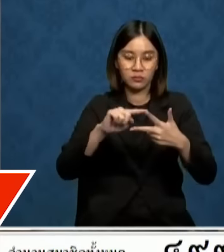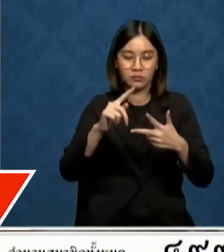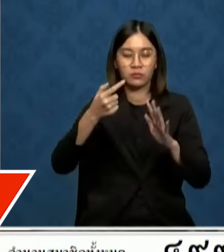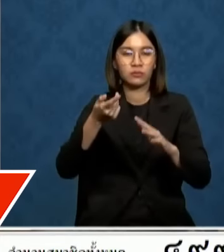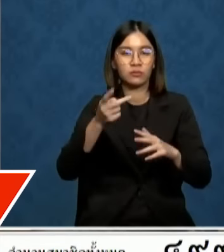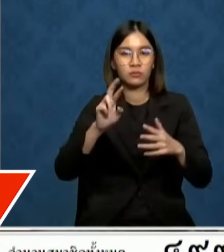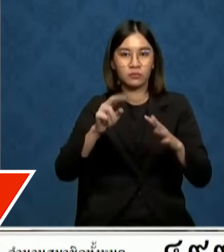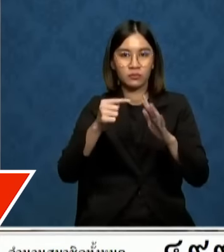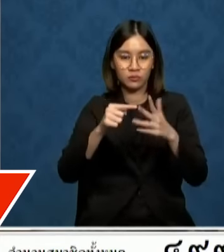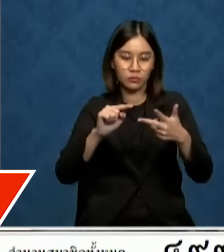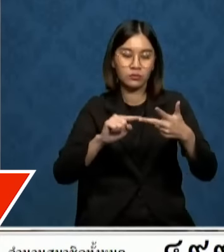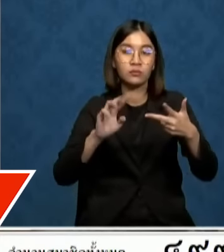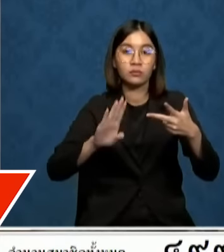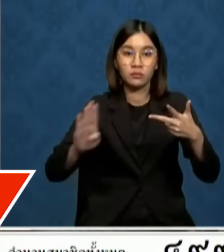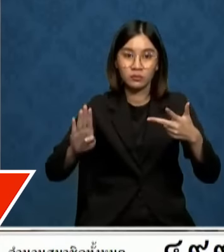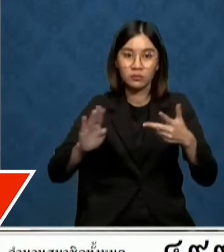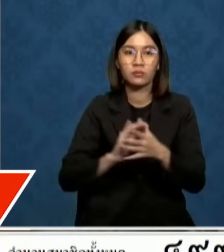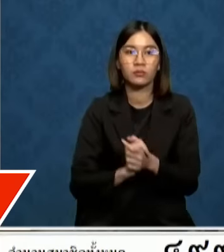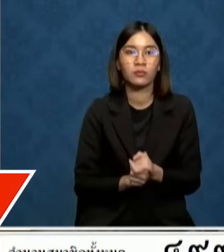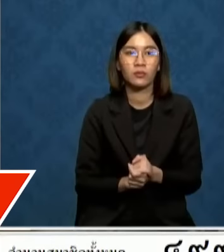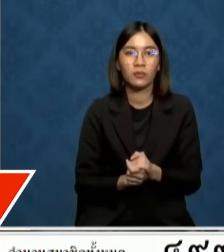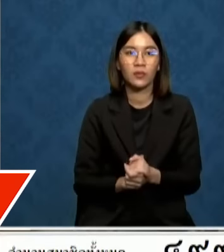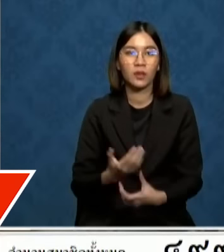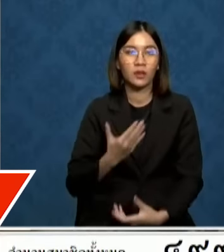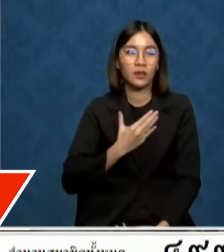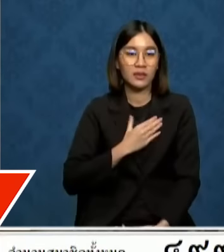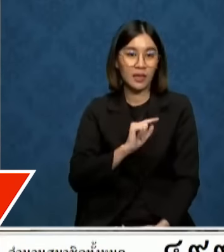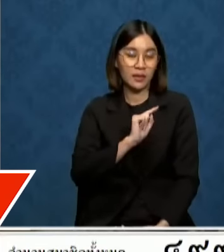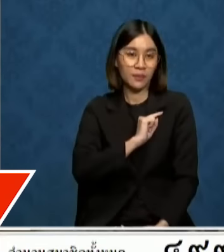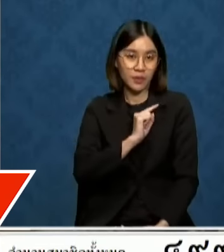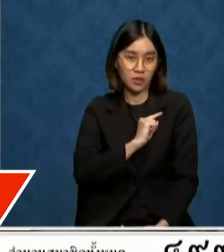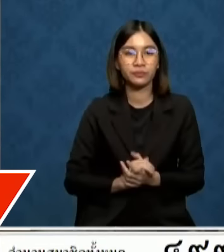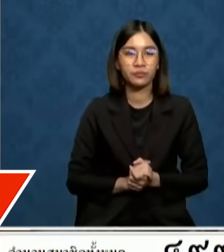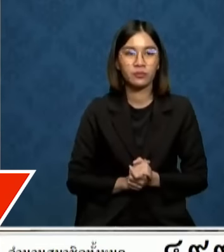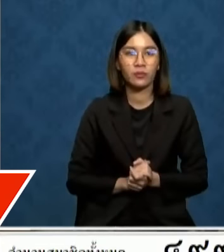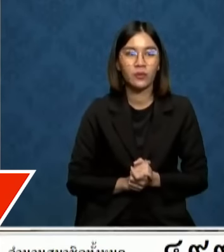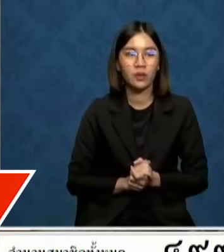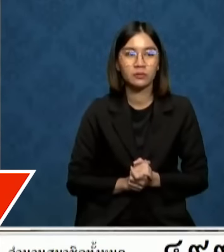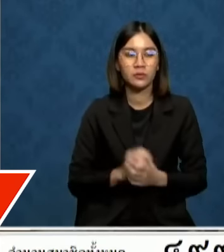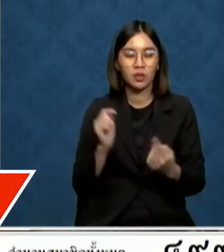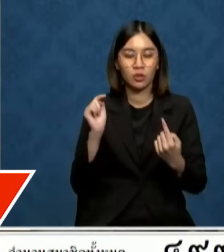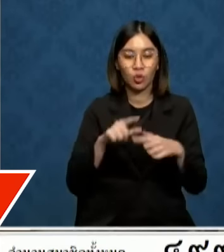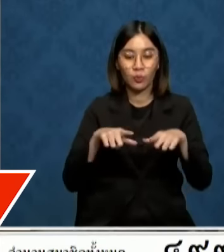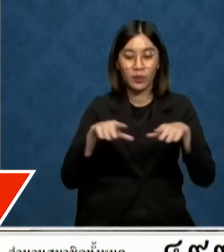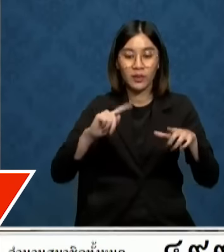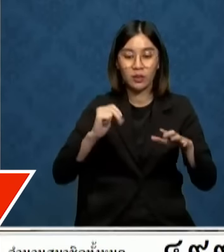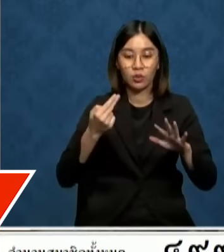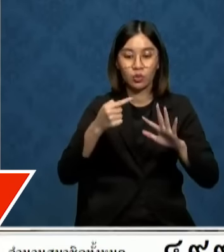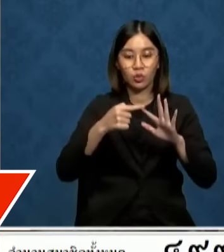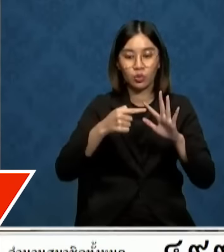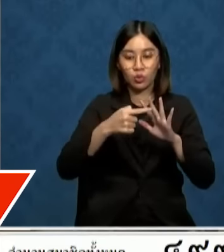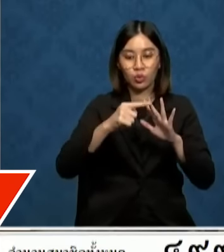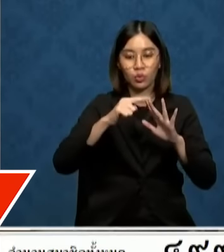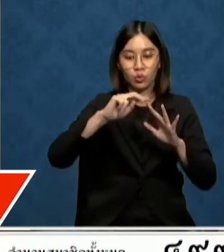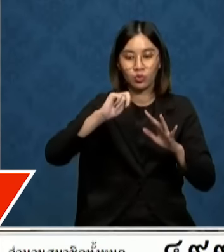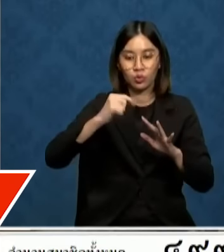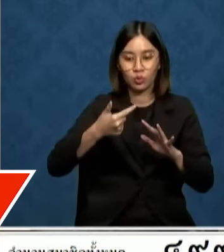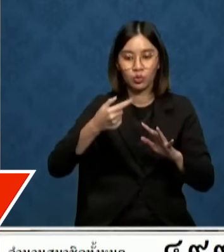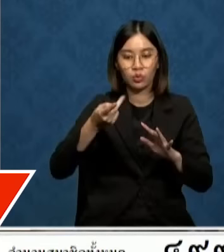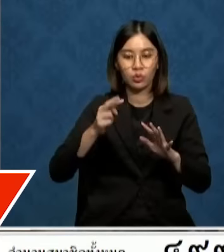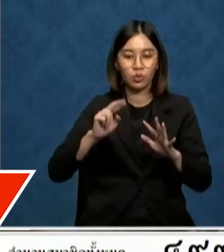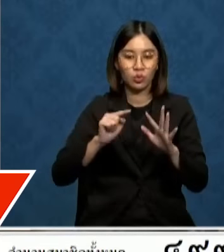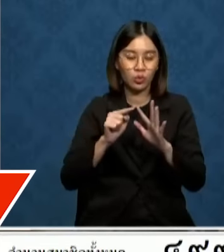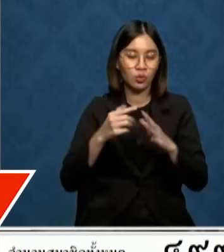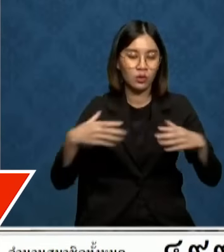บางบอลซึ่งเขตทุ่งคุคือเขตความรับผิดชอบของดิฉันเองค่ะในพื้นที่ทุ่งคุมีเกษตรกรทั้งหมด